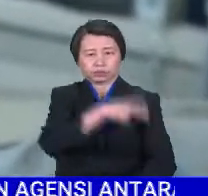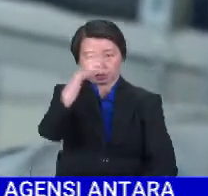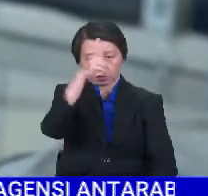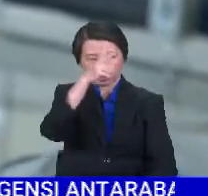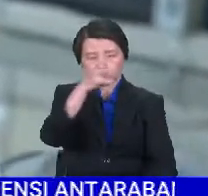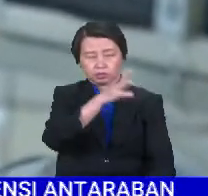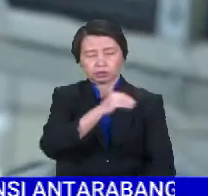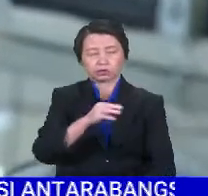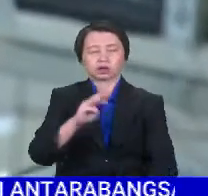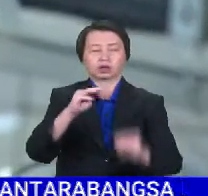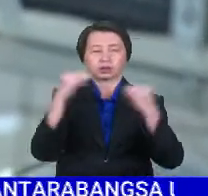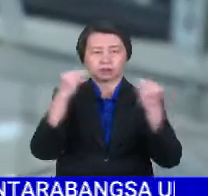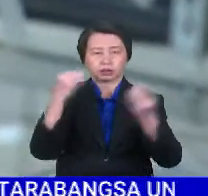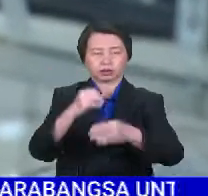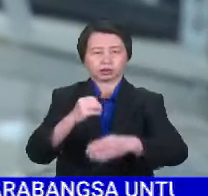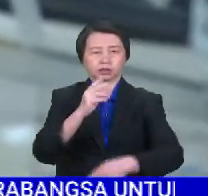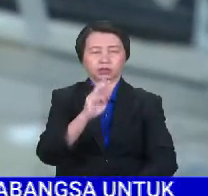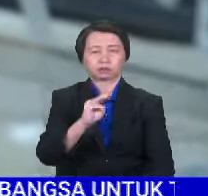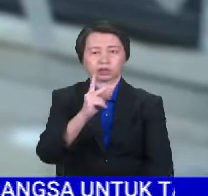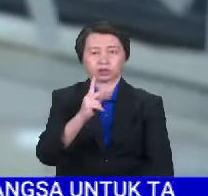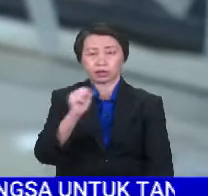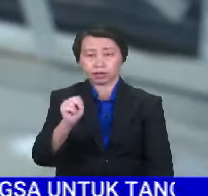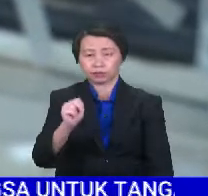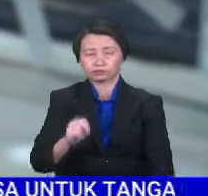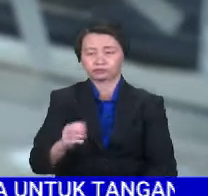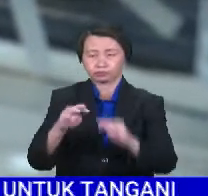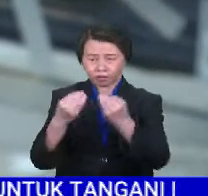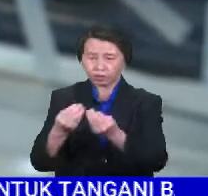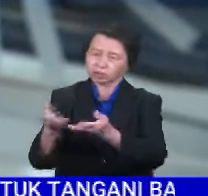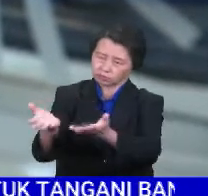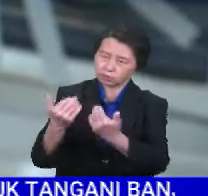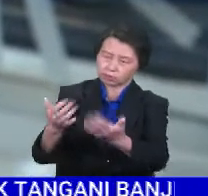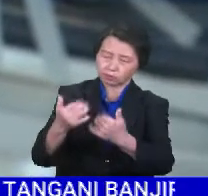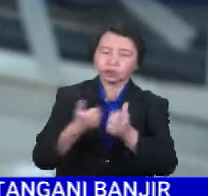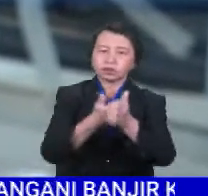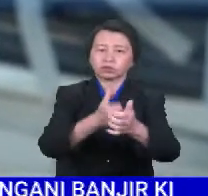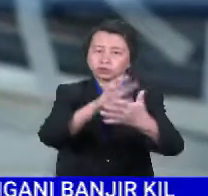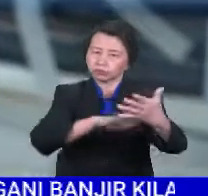dan Majlis Kanser Nasional. Masyarakat turut disaran untuk terus menderma secara